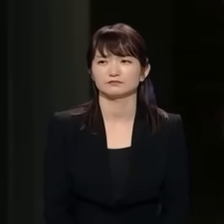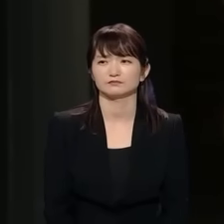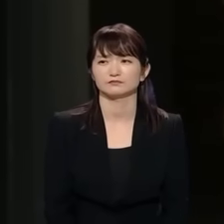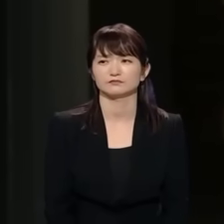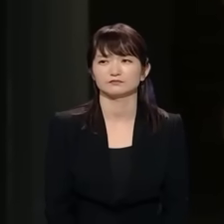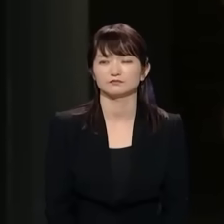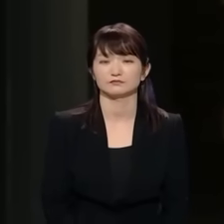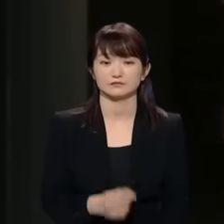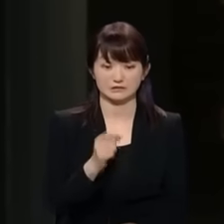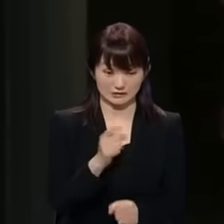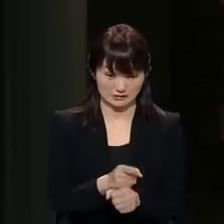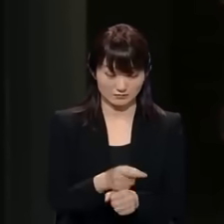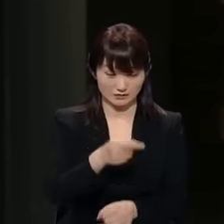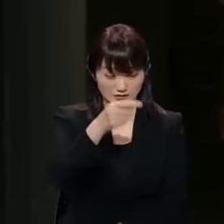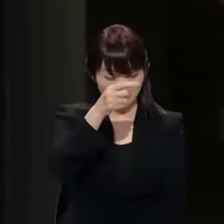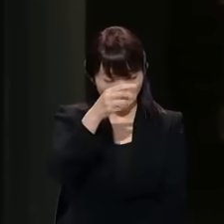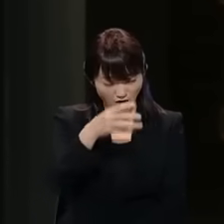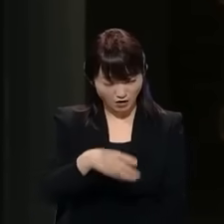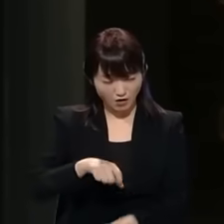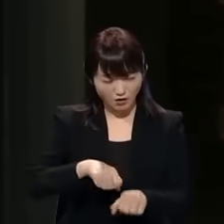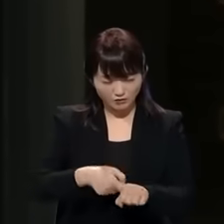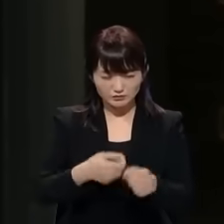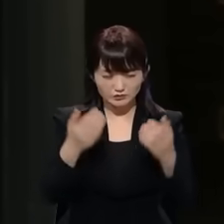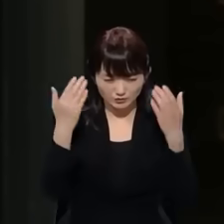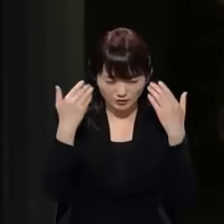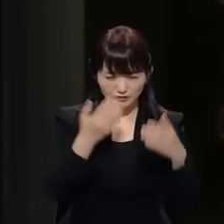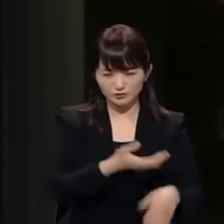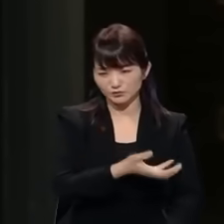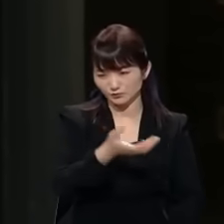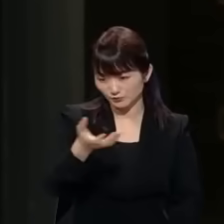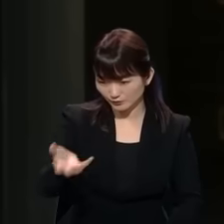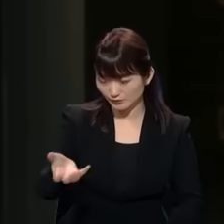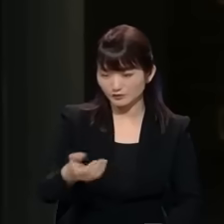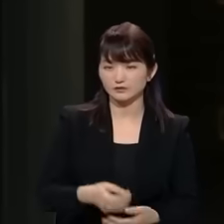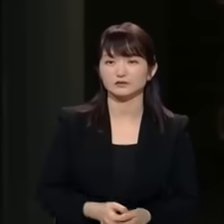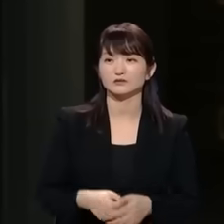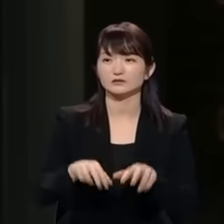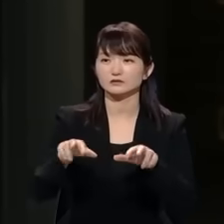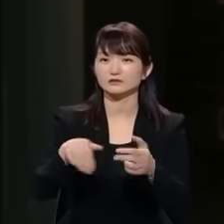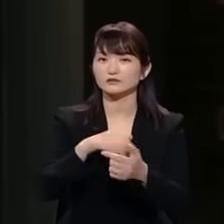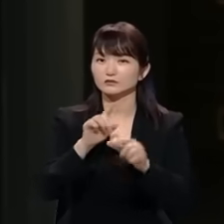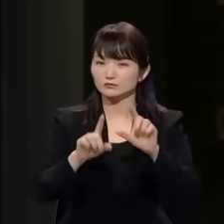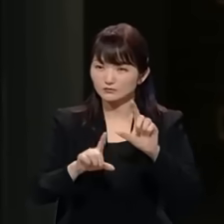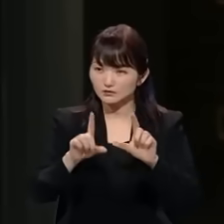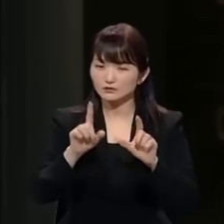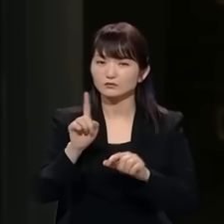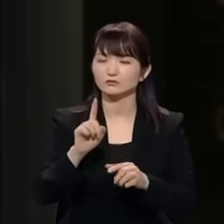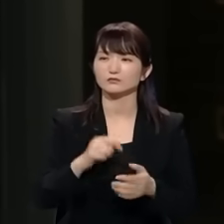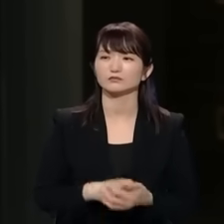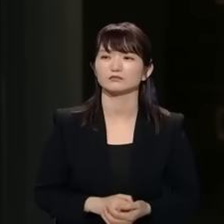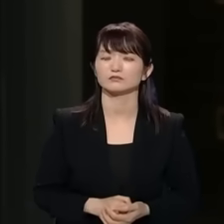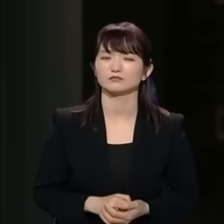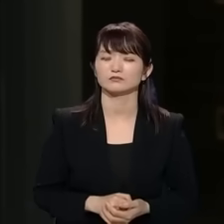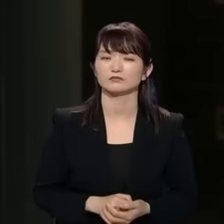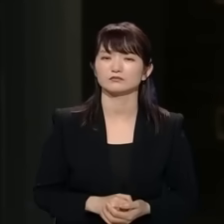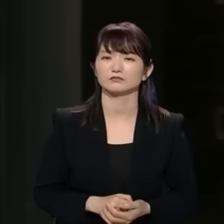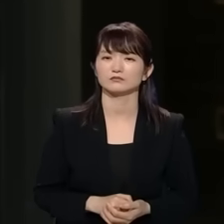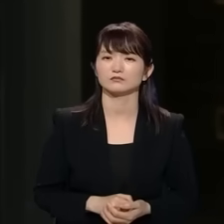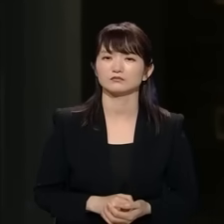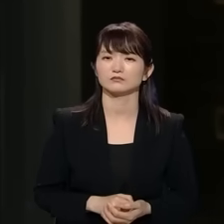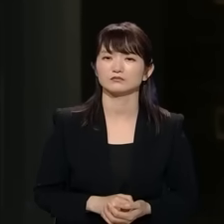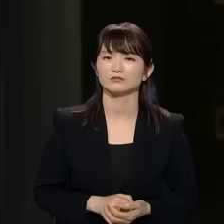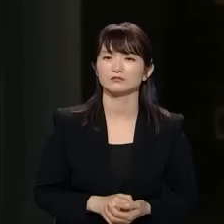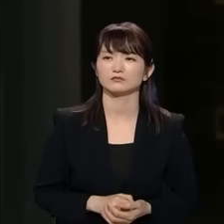이미 저렇게 여러 번의 강제 전학을 했었다면 뭐 사실상 이 상황이 뭐랄까 이런 표현이 좀 어떨지